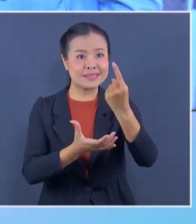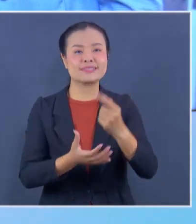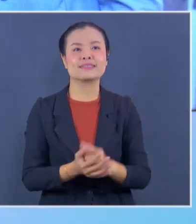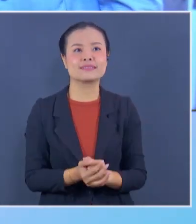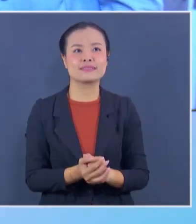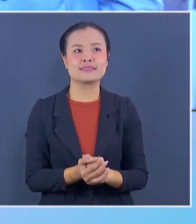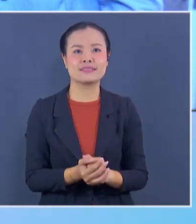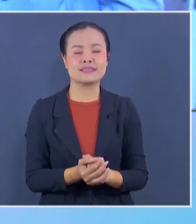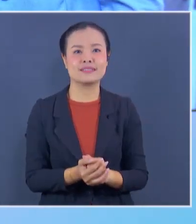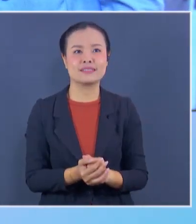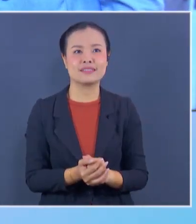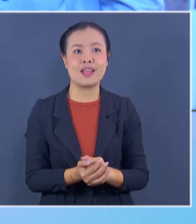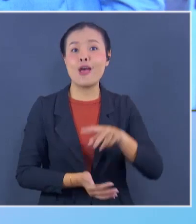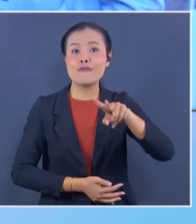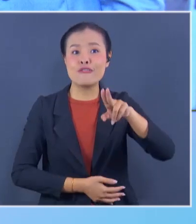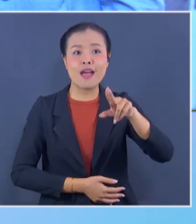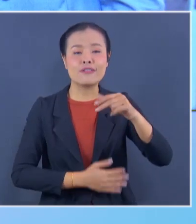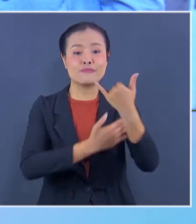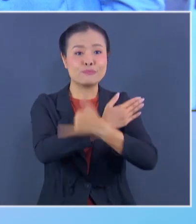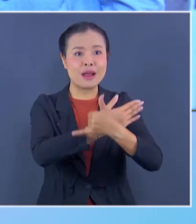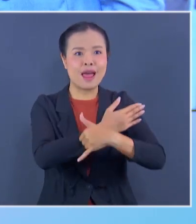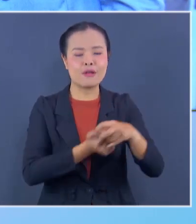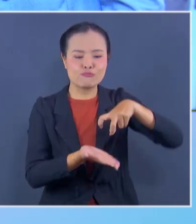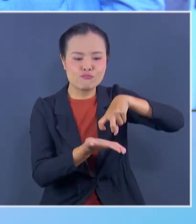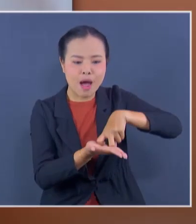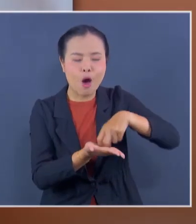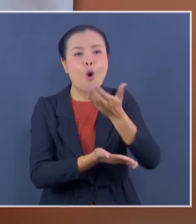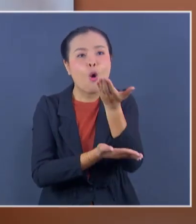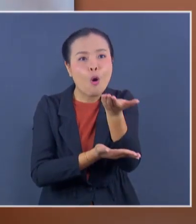ที่แฟนชาวต่างชาติเนี่ยคุกเข่าขอแต่งงานค่ะ